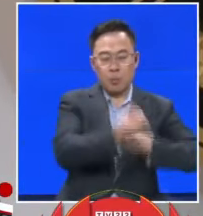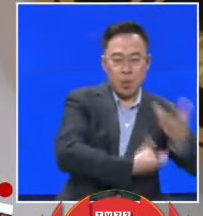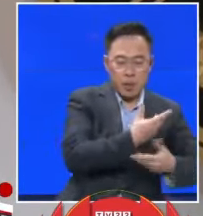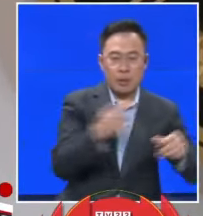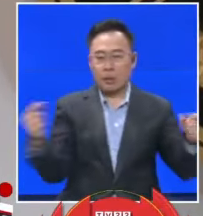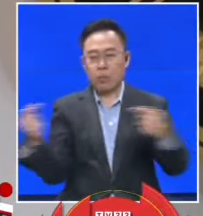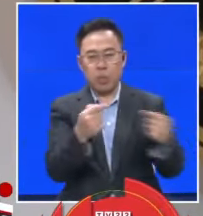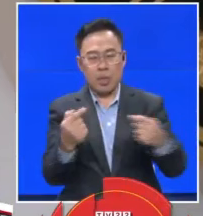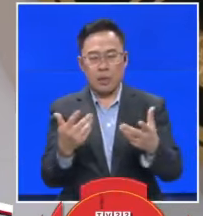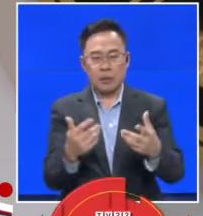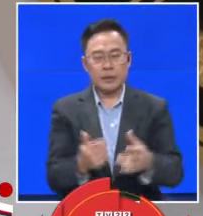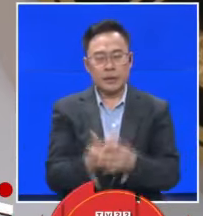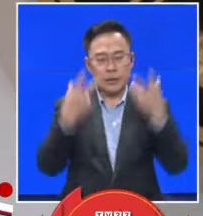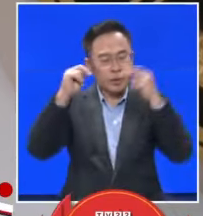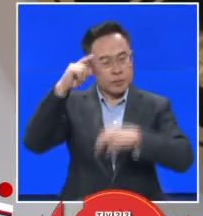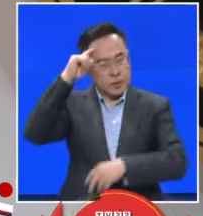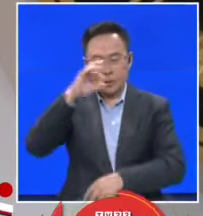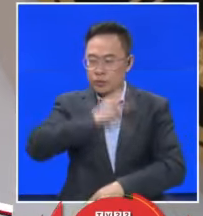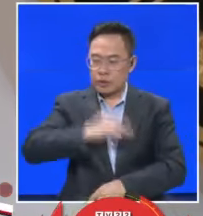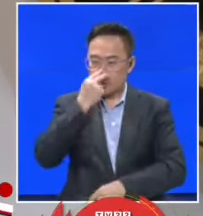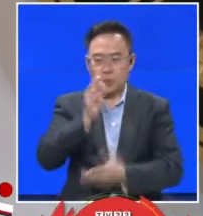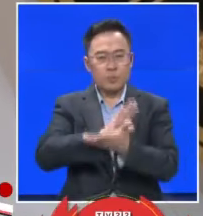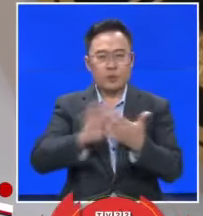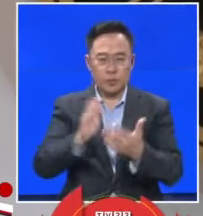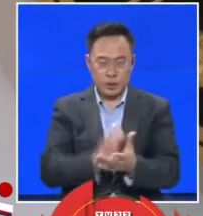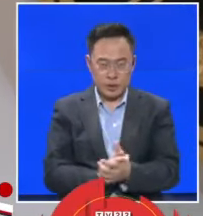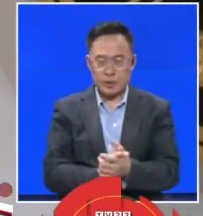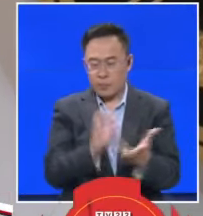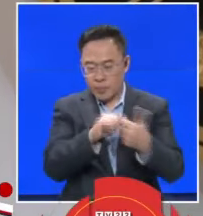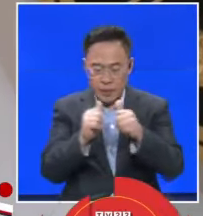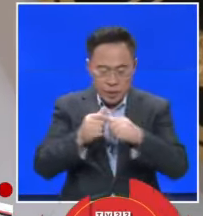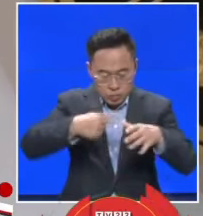วค่ะมันเป็นเรื่องใหญ่และก็ต้องให้ความเป็นธรรมกับทุกฝ่ายด้วย